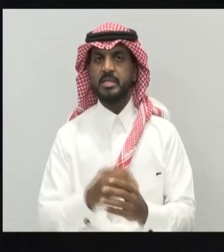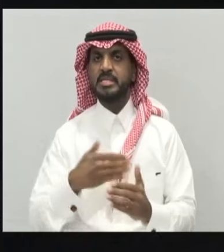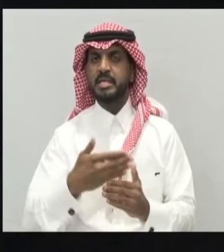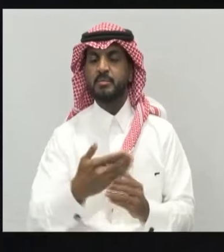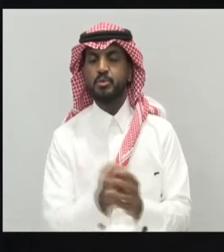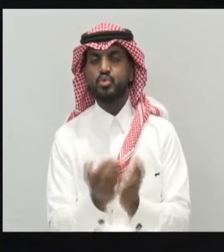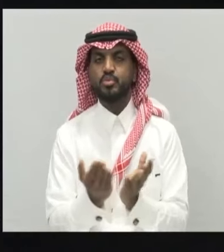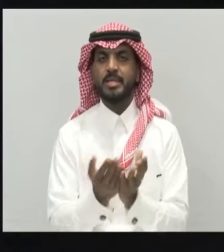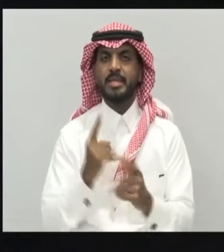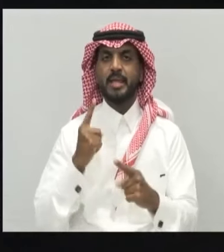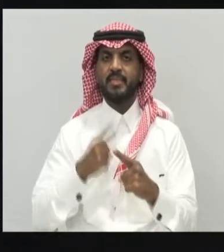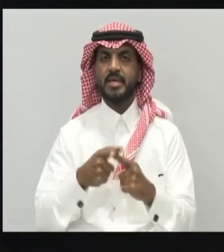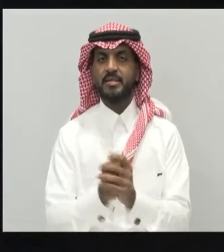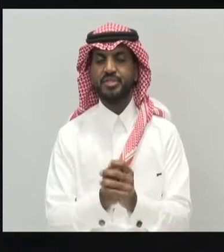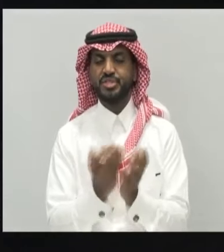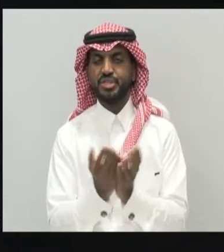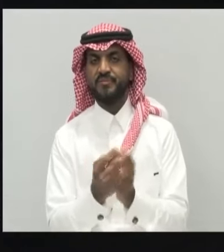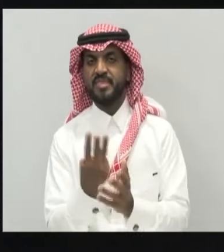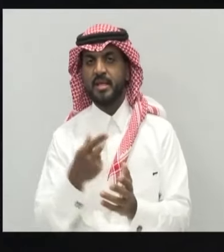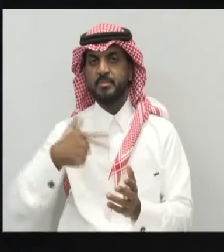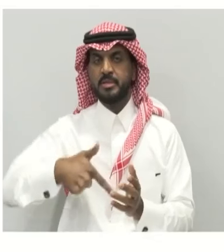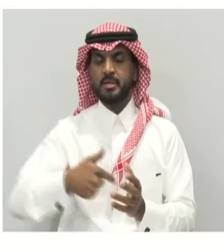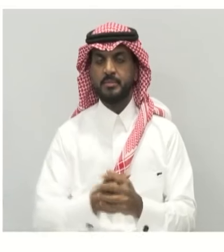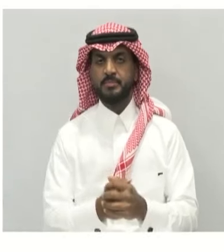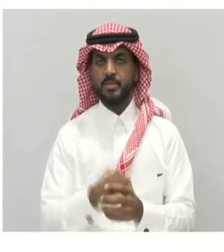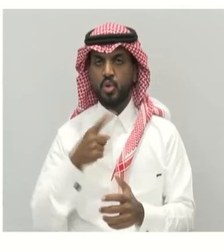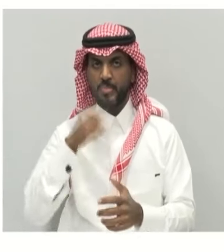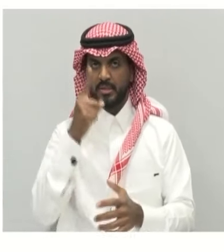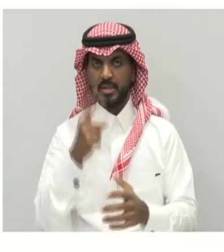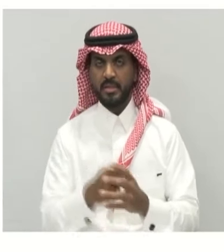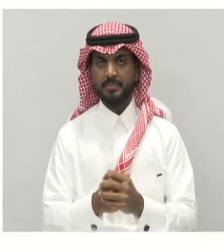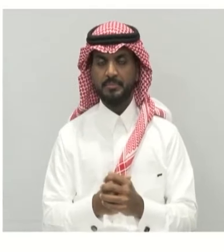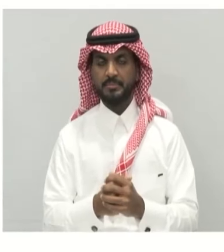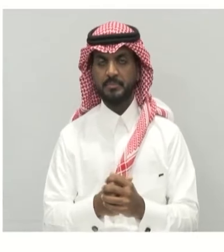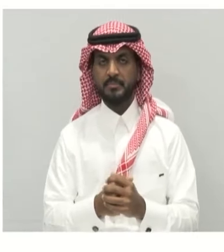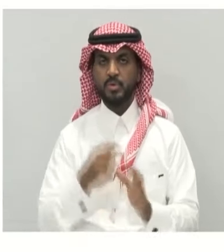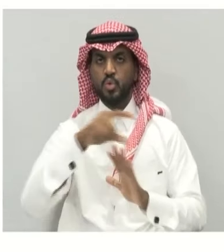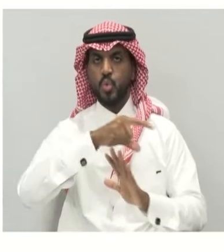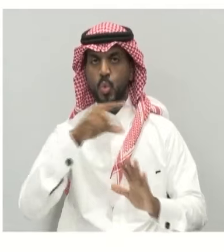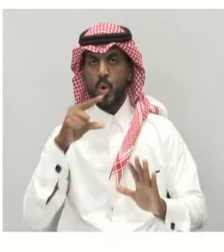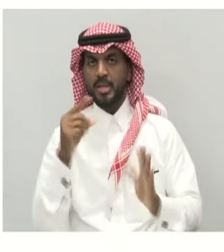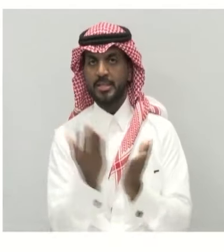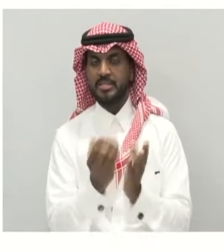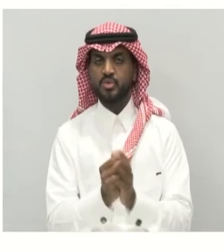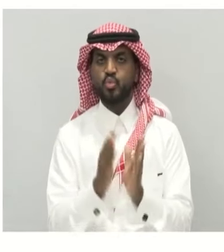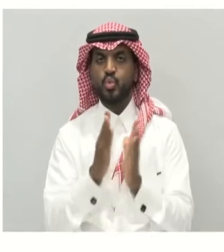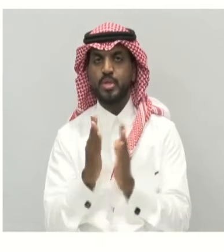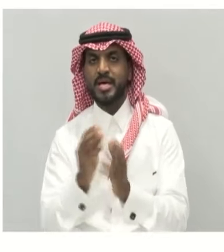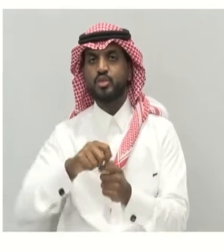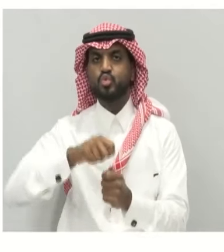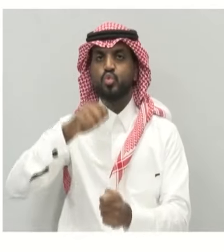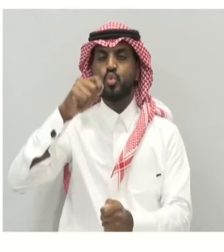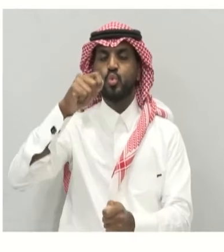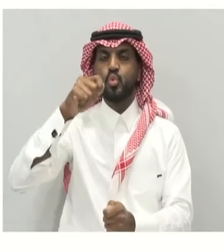دروس ماده الرياضيات للصف الثالث الابتدائي اليوم بمشيئه الله عنوان درسنا هو وحدات الطول